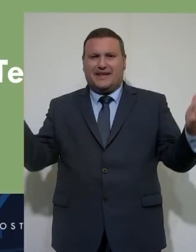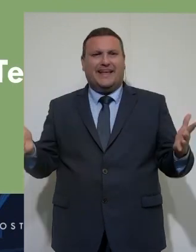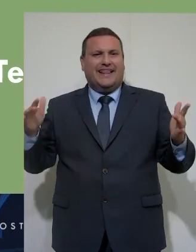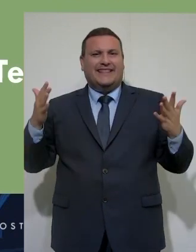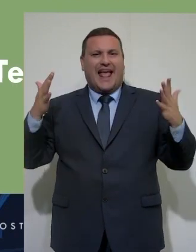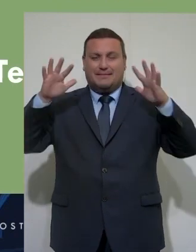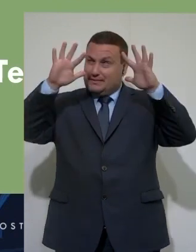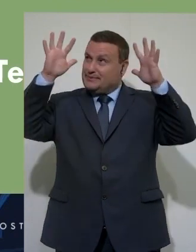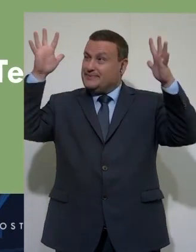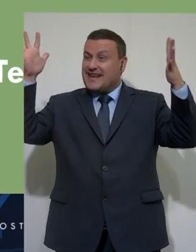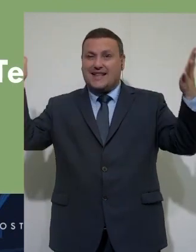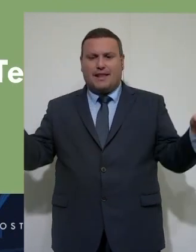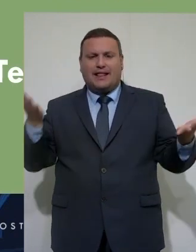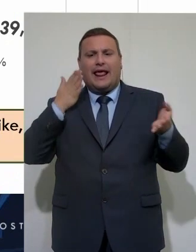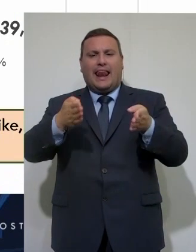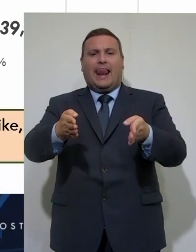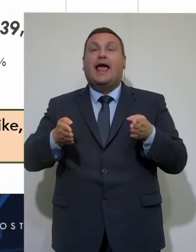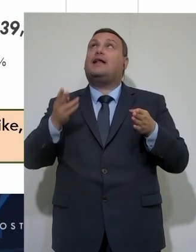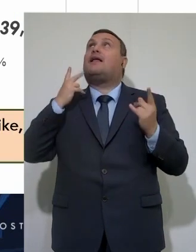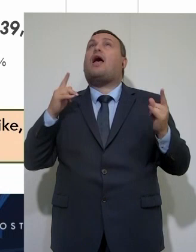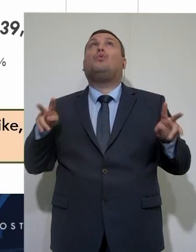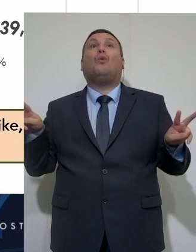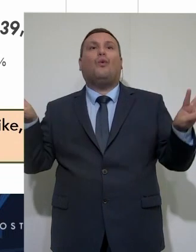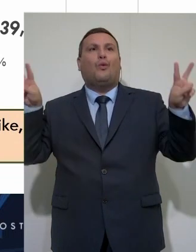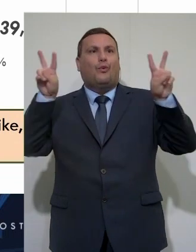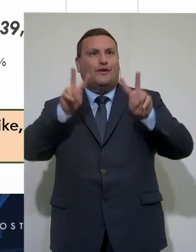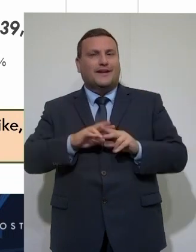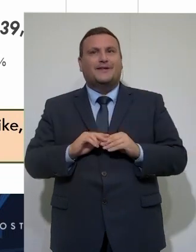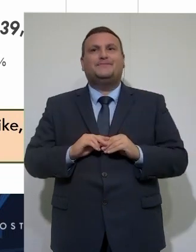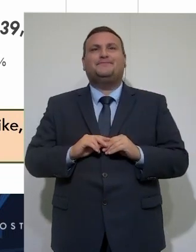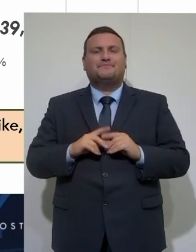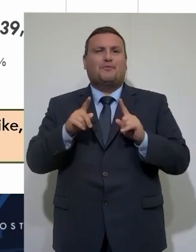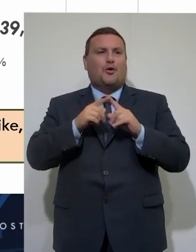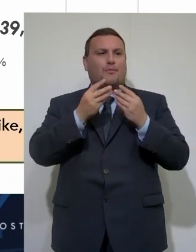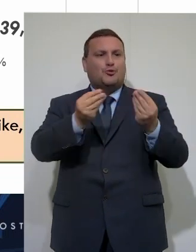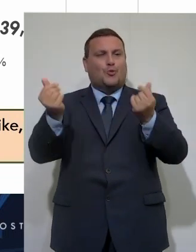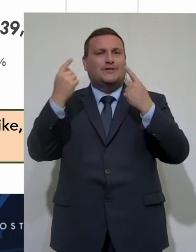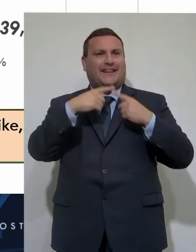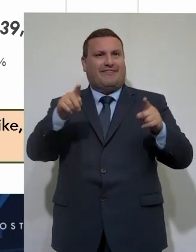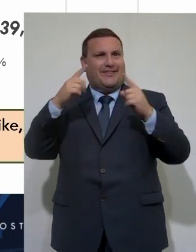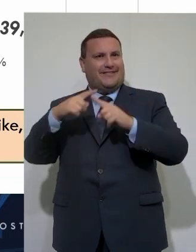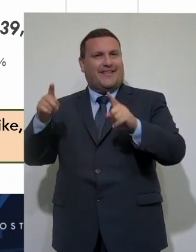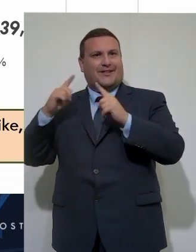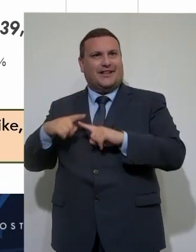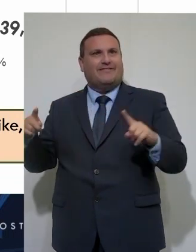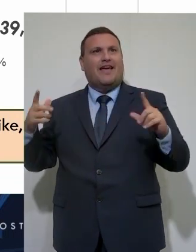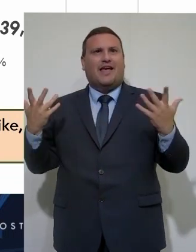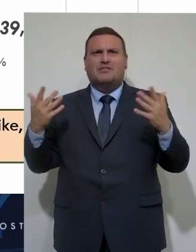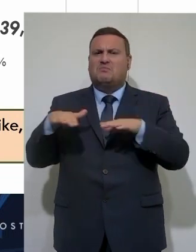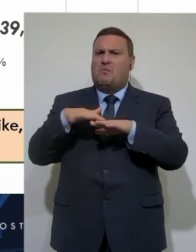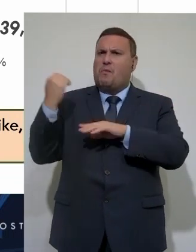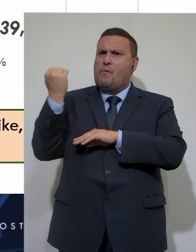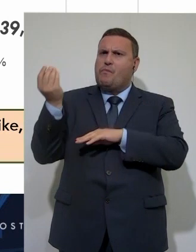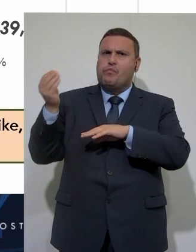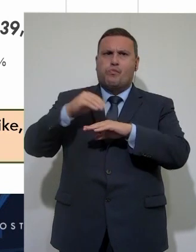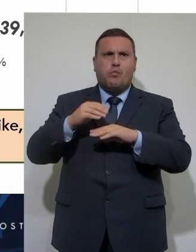con il tetto trasparente, quindi di fatto delle soluzioni un po' differenti. Dicevamo dei servizi aggiuntivi, le strutture